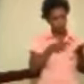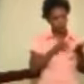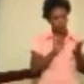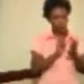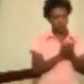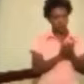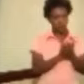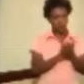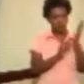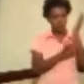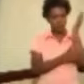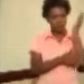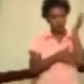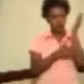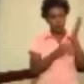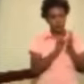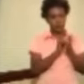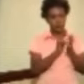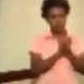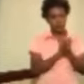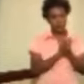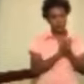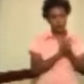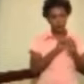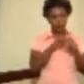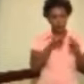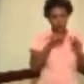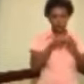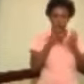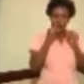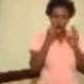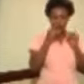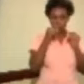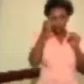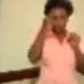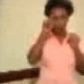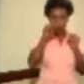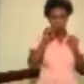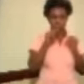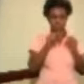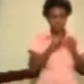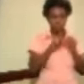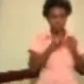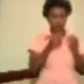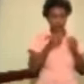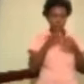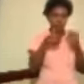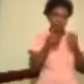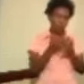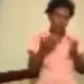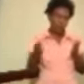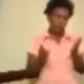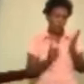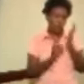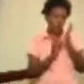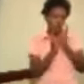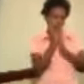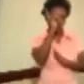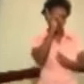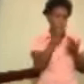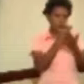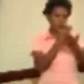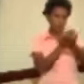faisons sur tout pays, hein. L'un a parlé de grand pôle de développement, yo. On va quitter à guise, nous-mêmes, t'as